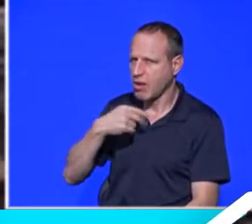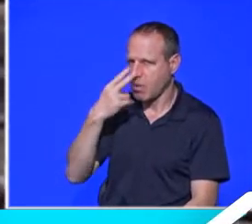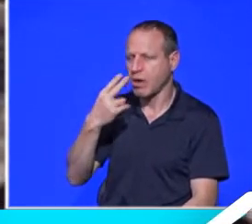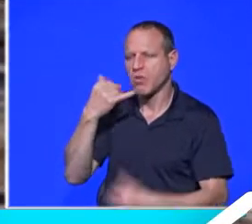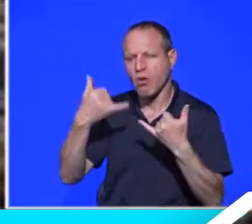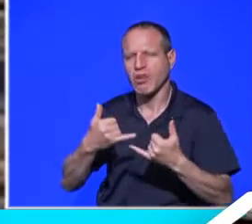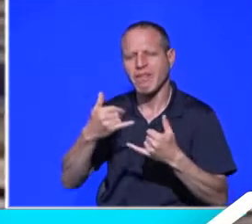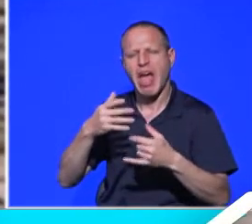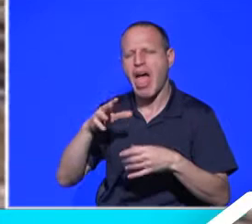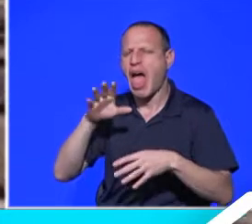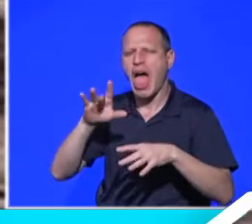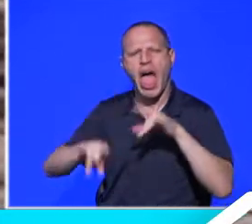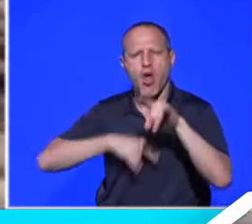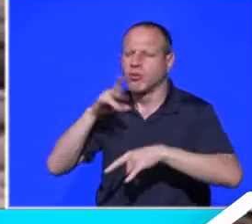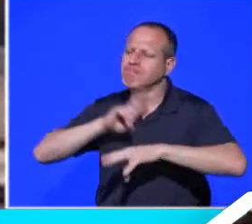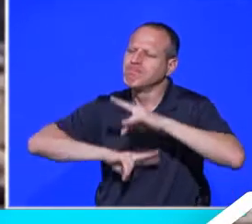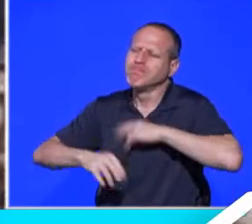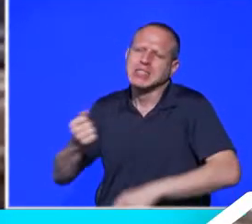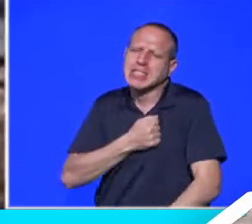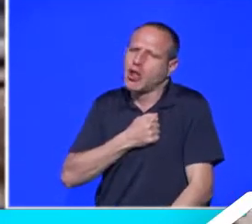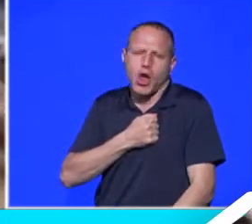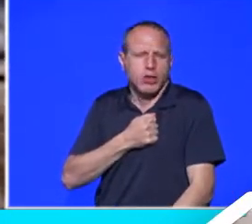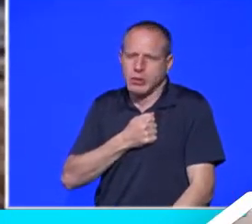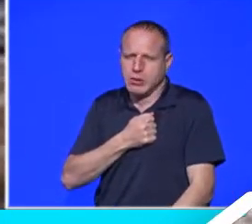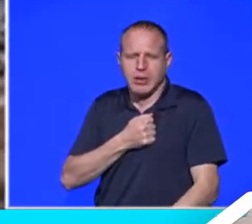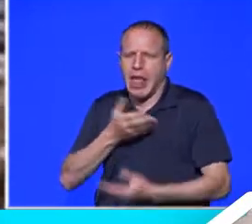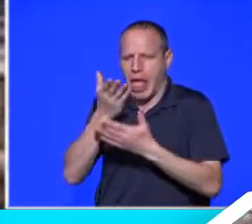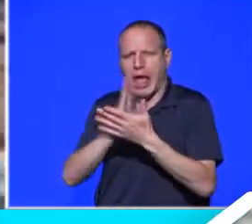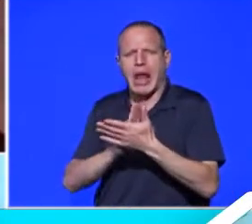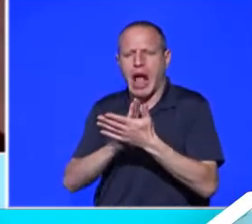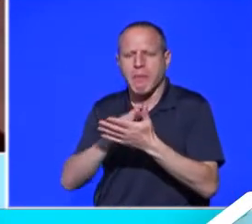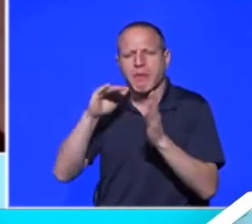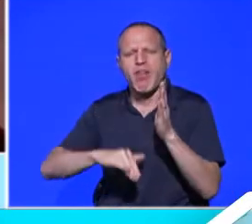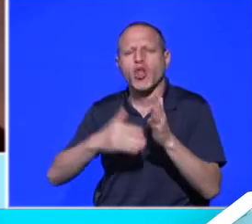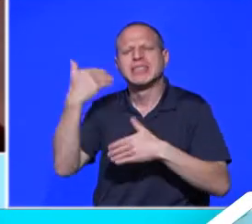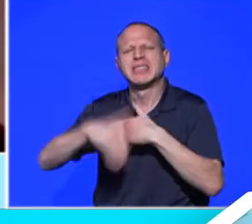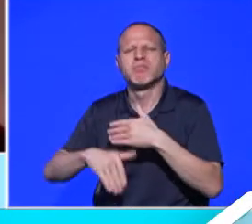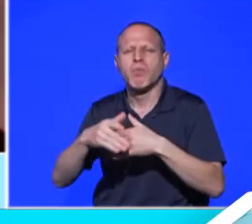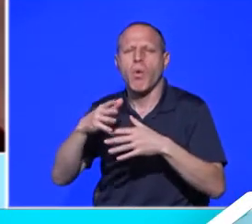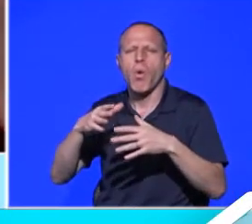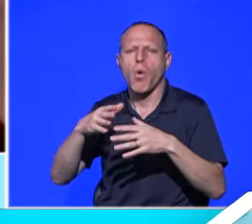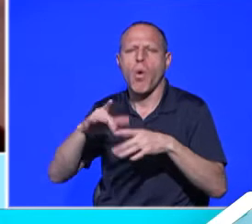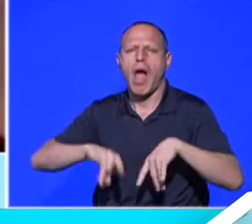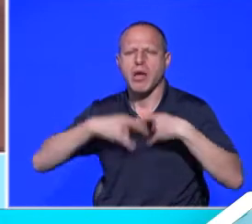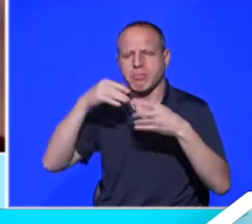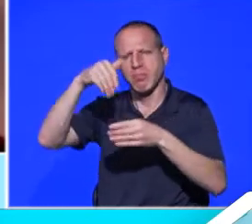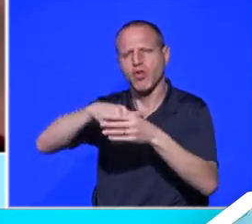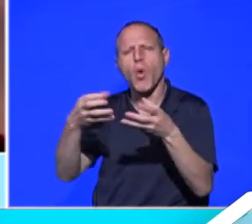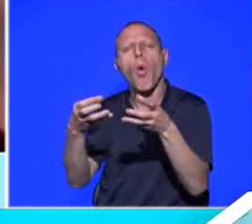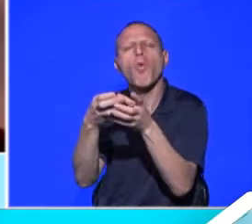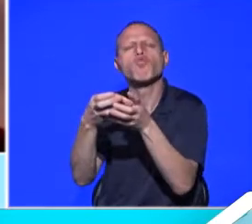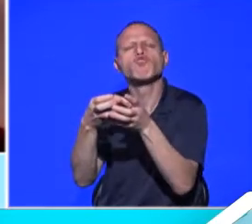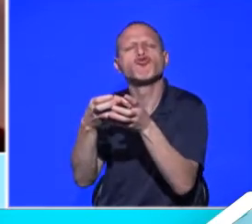החיות האומללות האלה, שלפחות כן. בחלקן סיימו את חייהן בתוך הגושים, איך מנקים